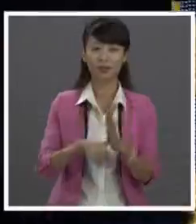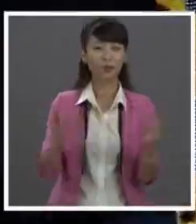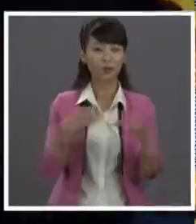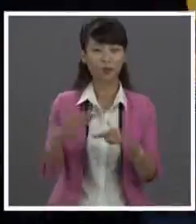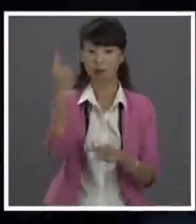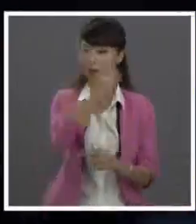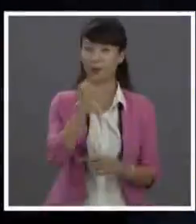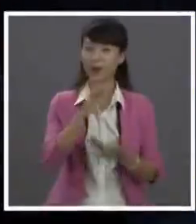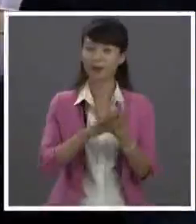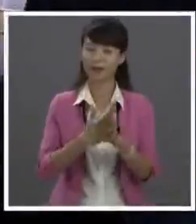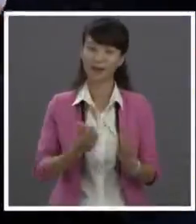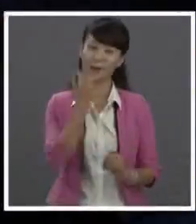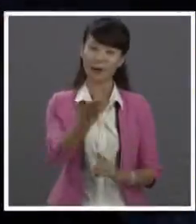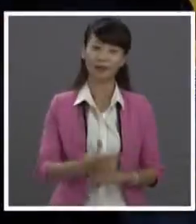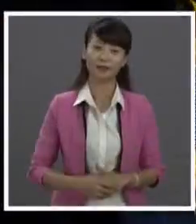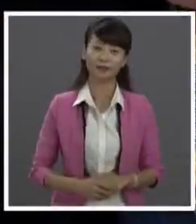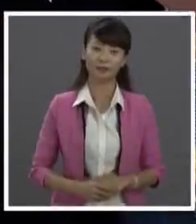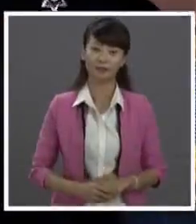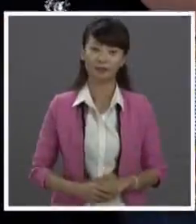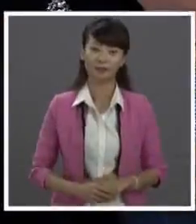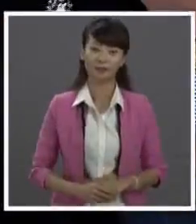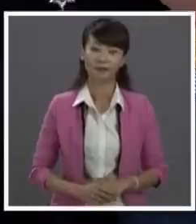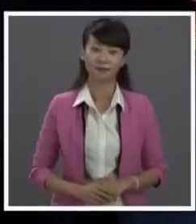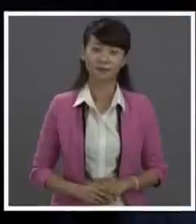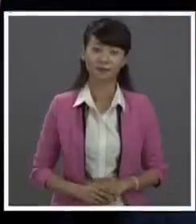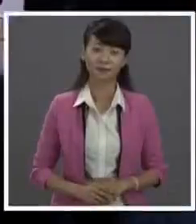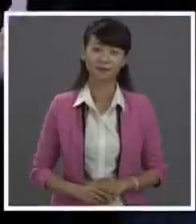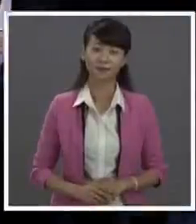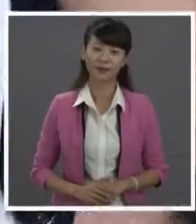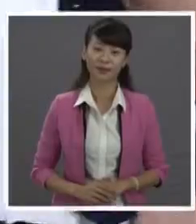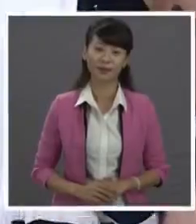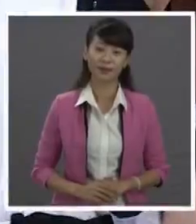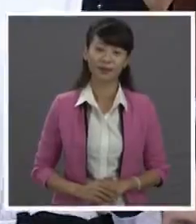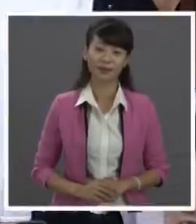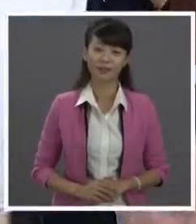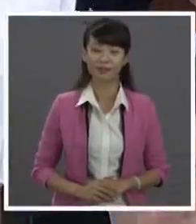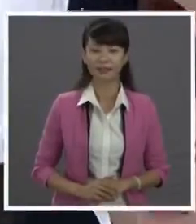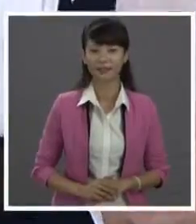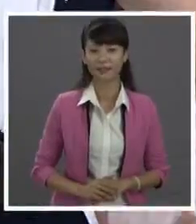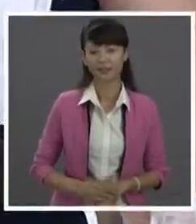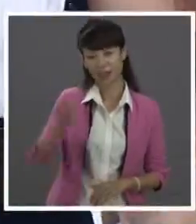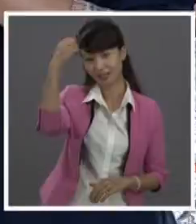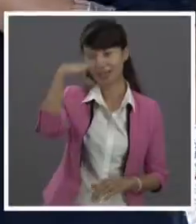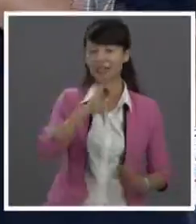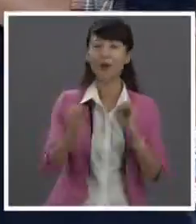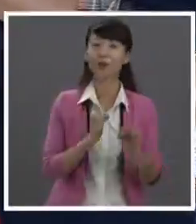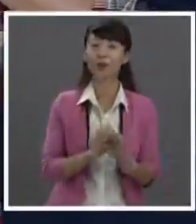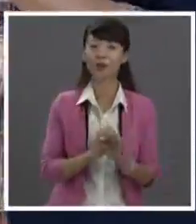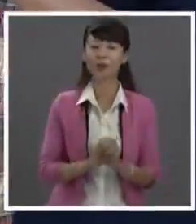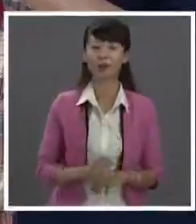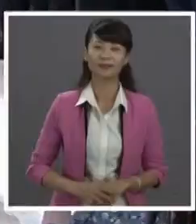漂亮就漂亮，你为什么一定要往下蹲呢？ 哎，这个是个人的习惯，蹲的你也可以，哇， 啊，对嘛，这好多了嘛， 蹲了以后